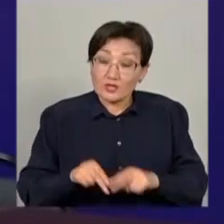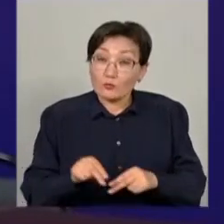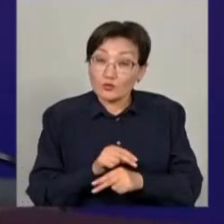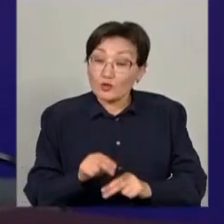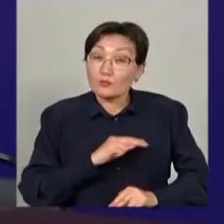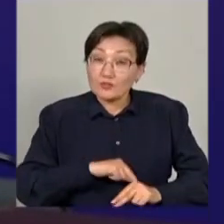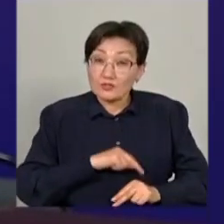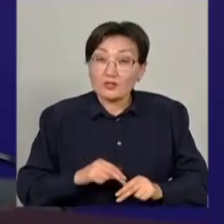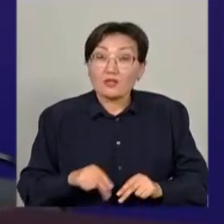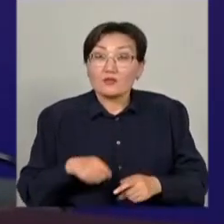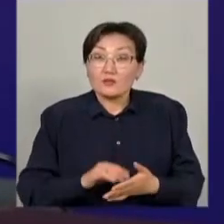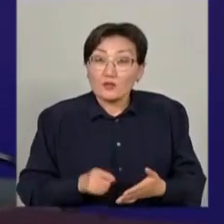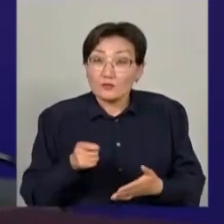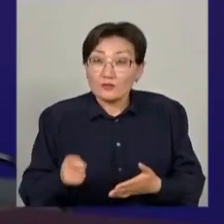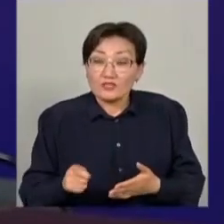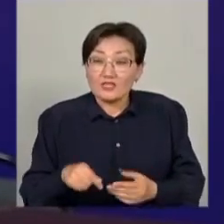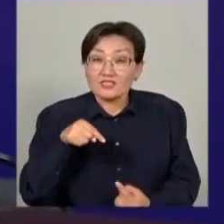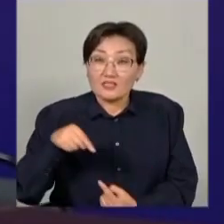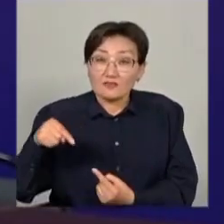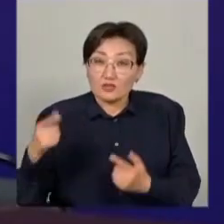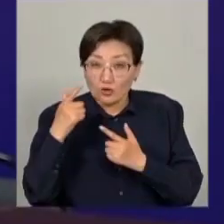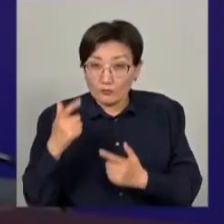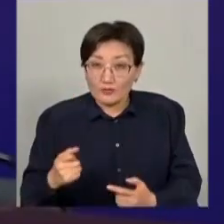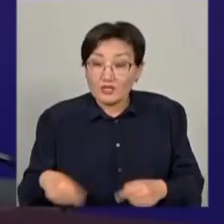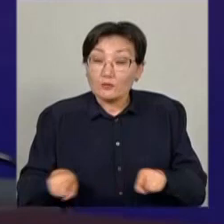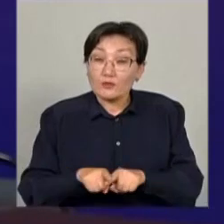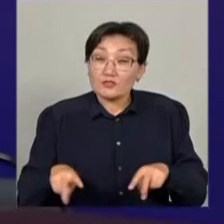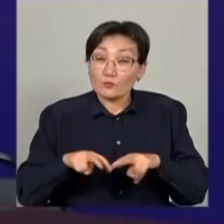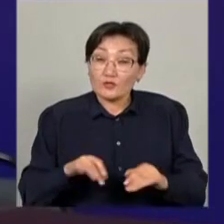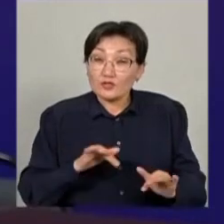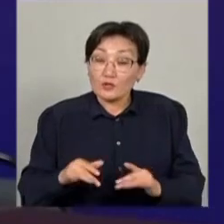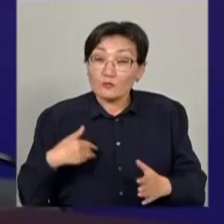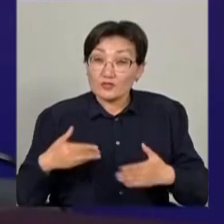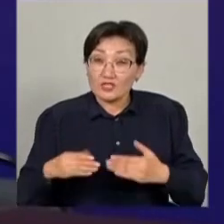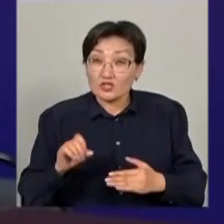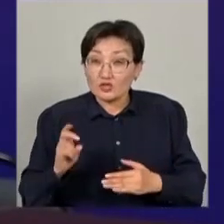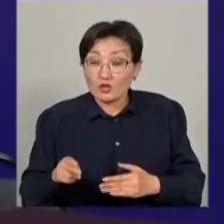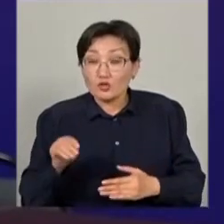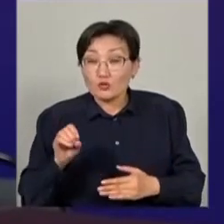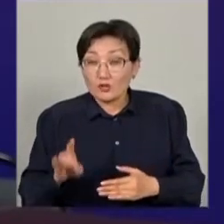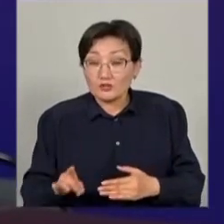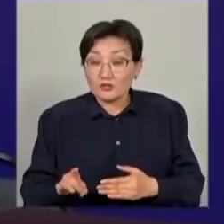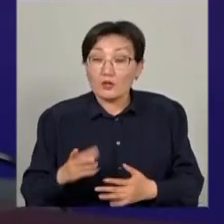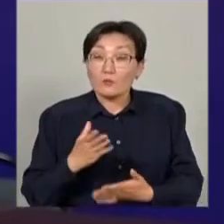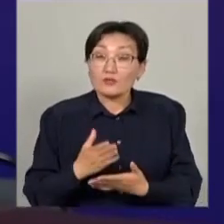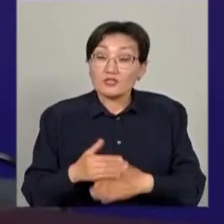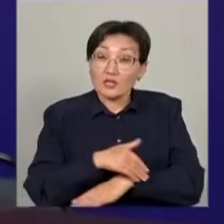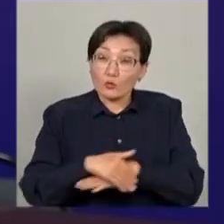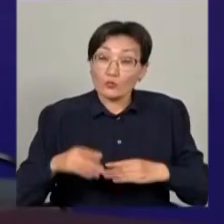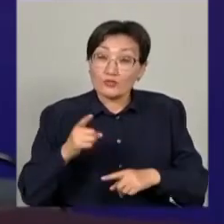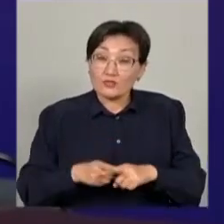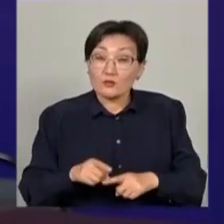строительно-монтажные работы и не подала соответствующие уведомления. Также осматривается дело в отношении ЖК «Шконгр», расположенного на